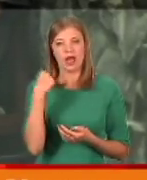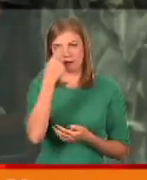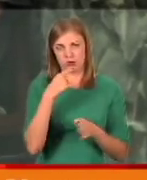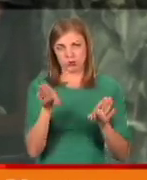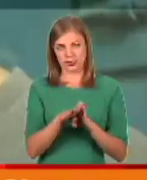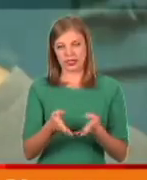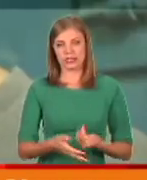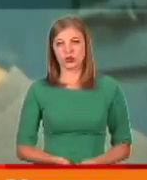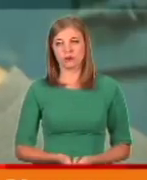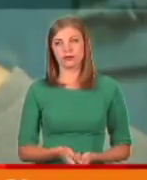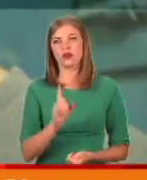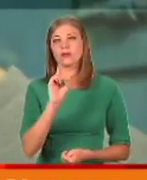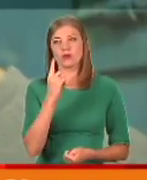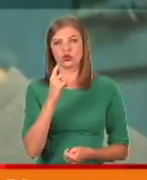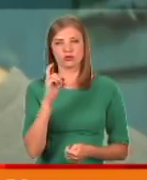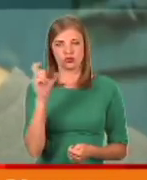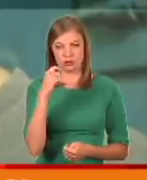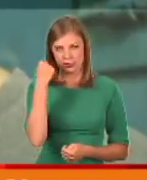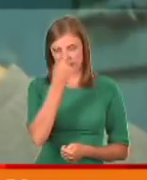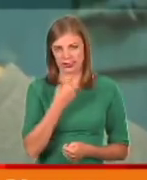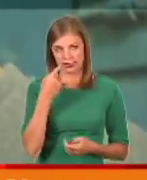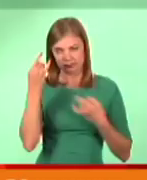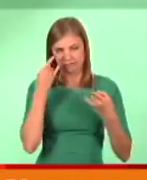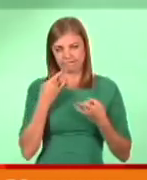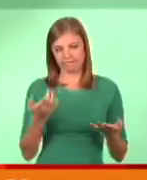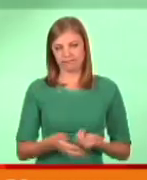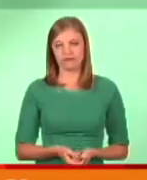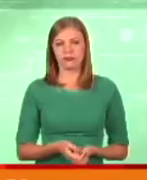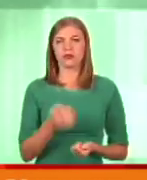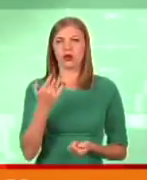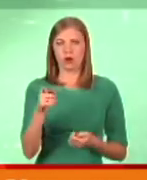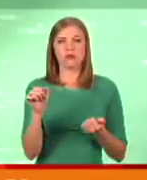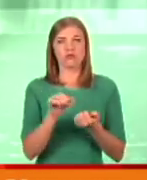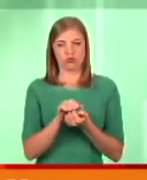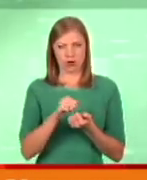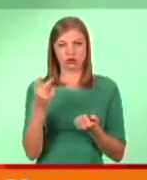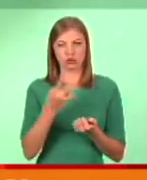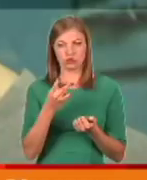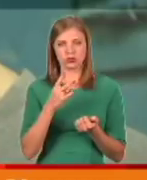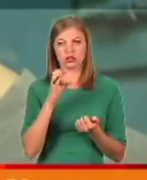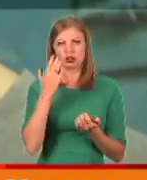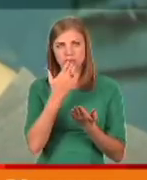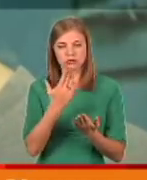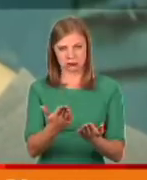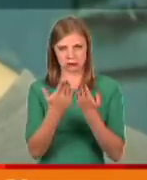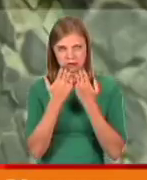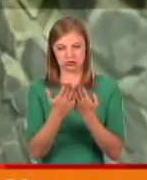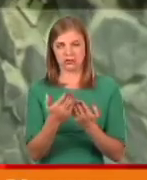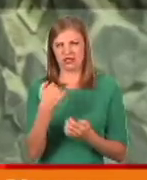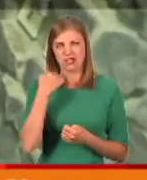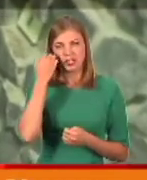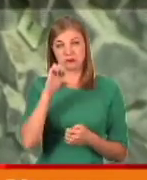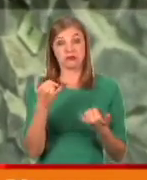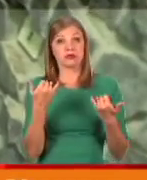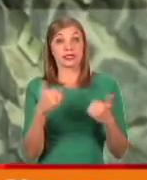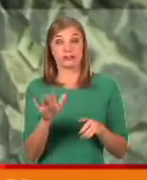закрыто, потому что оно синее. Ну, так это сколько бумажек надо повесить, чтобы столько текста прочитать? Та я не помню.